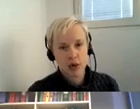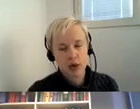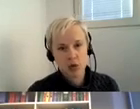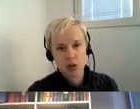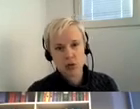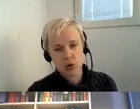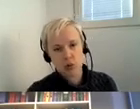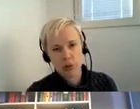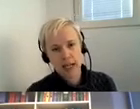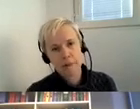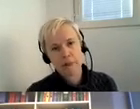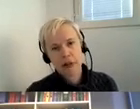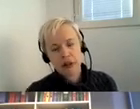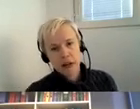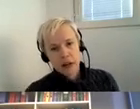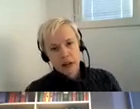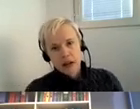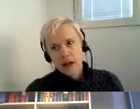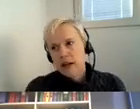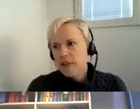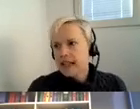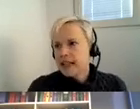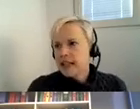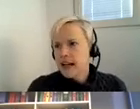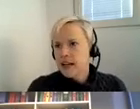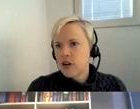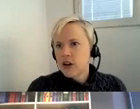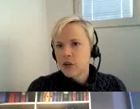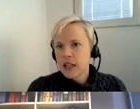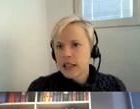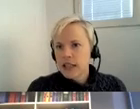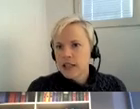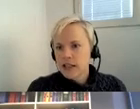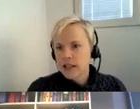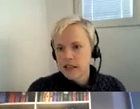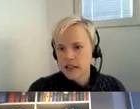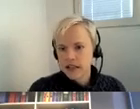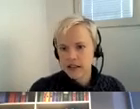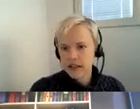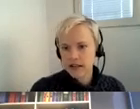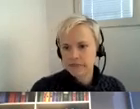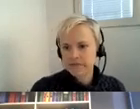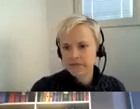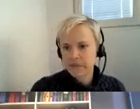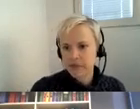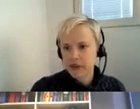että oli tämmöinen yksi tutkimusryhmä, mikä väitti, että he oli löytäneet tällaisen...